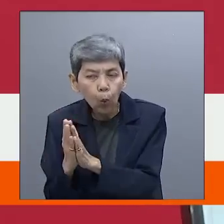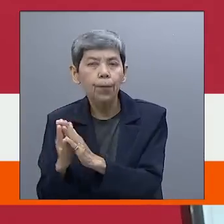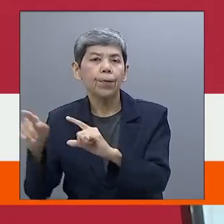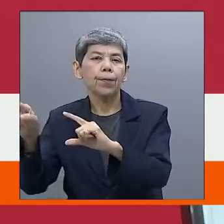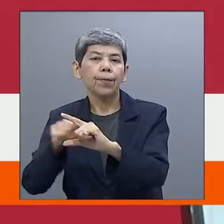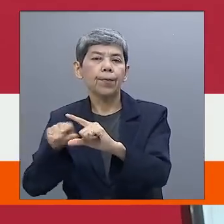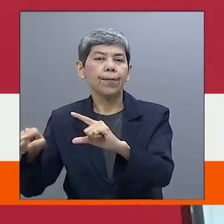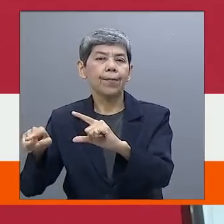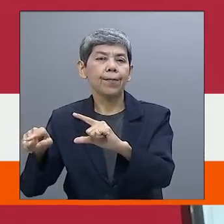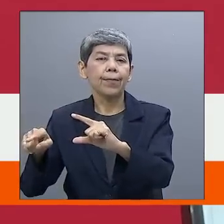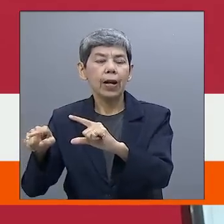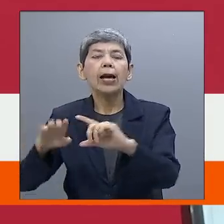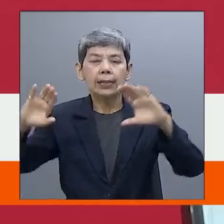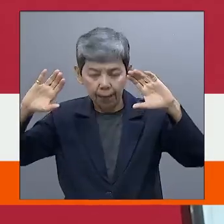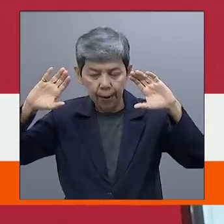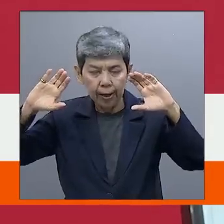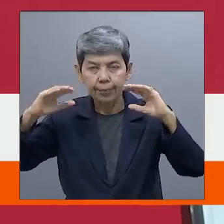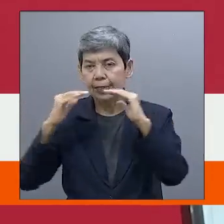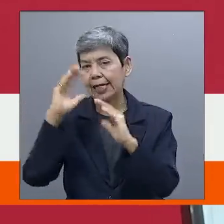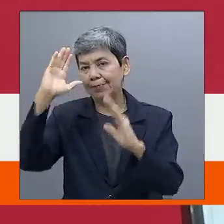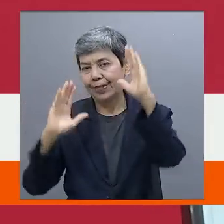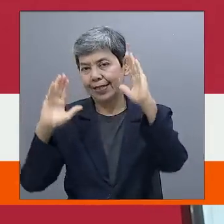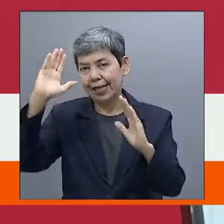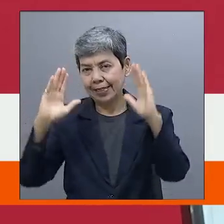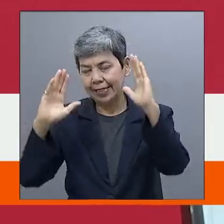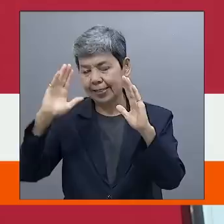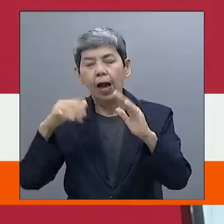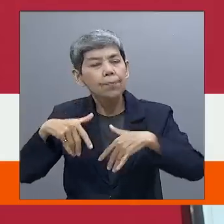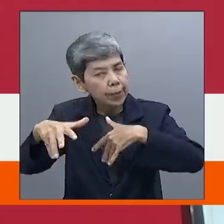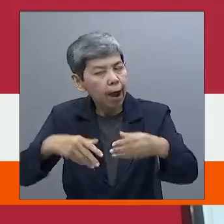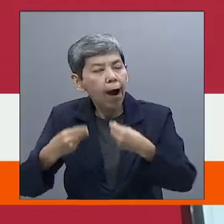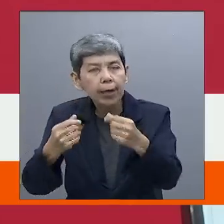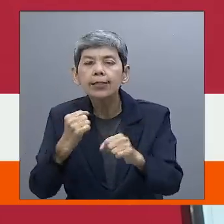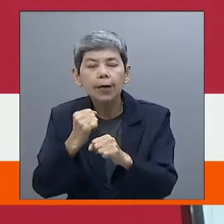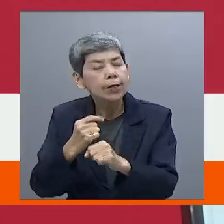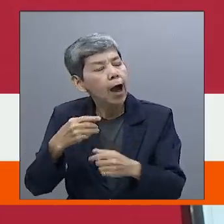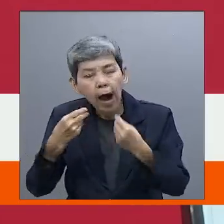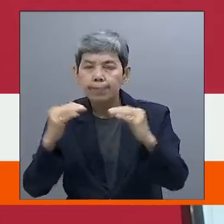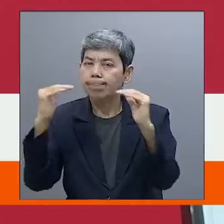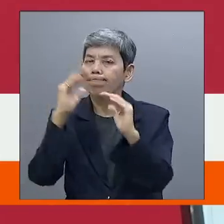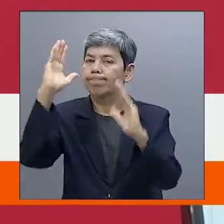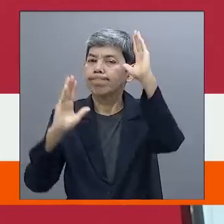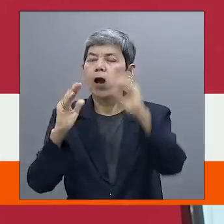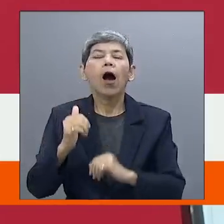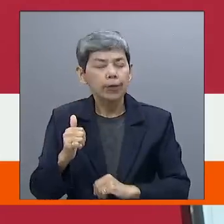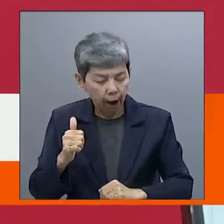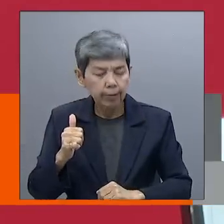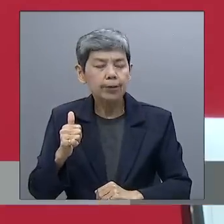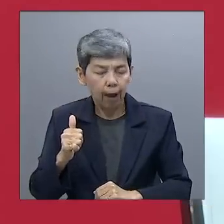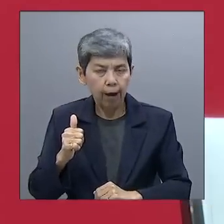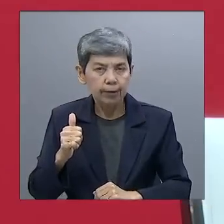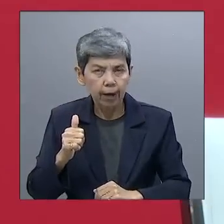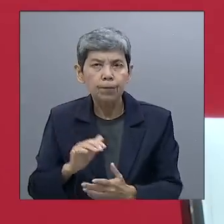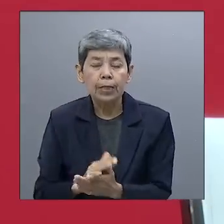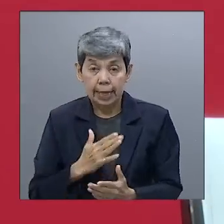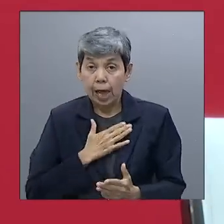ไกลเพื่อเป็นรัฐบาลประชาธิปไตยให้กับพี่น้องประชาชนตามที่มุ่งหวังได้อย่างดีนะครับและก็ส